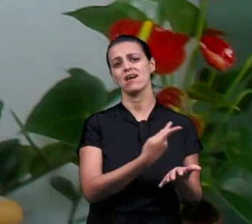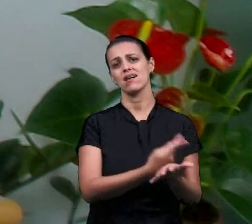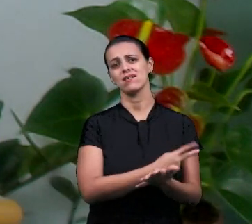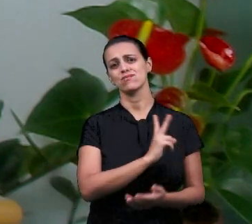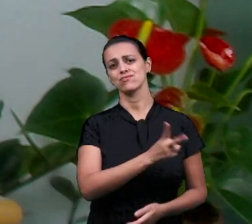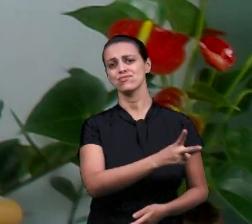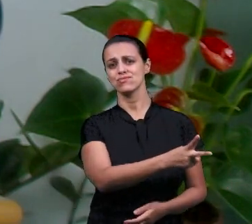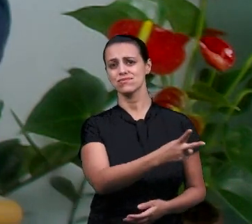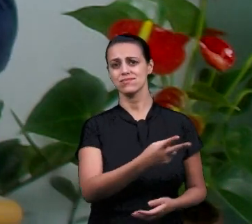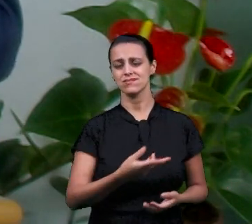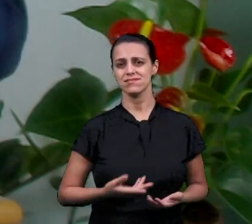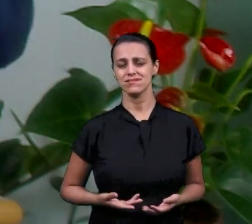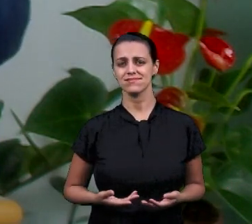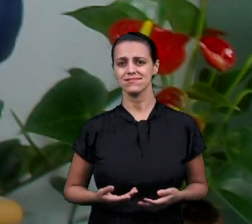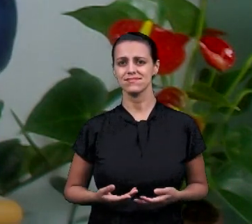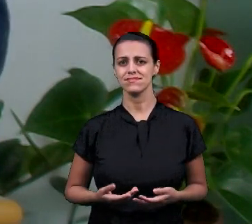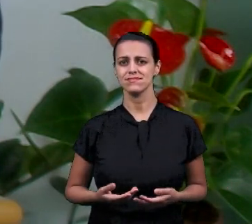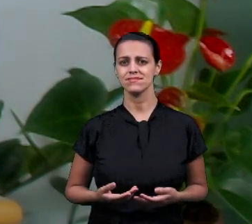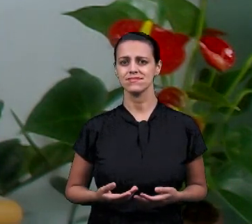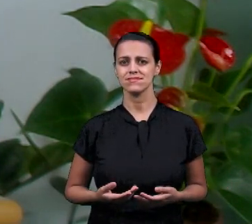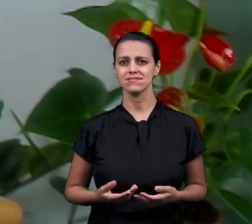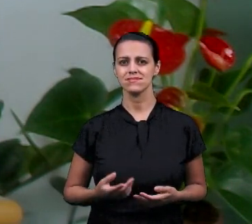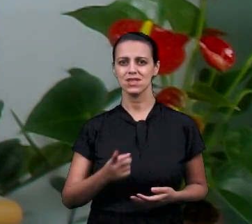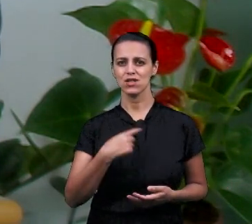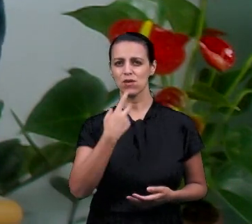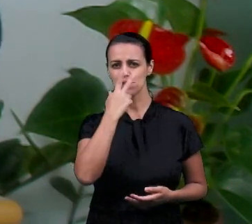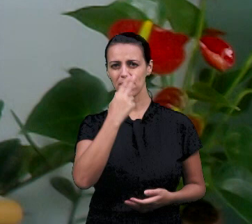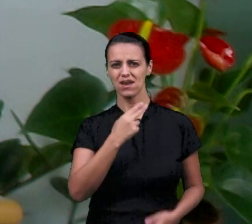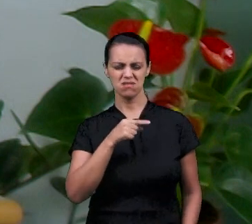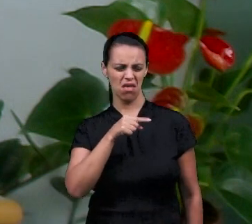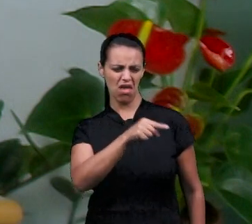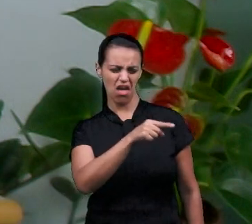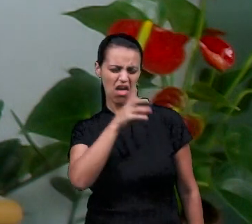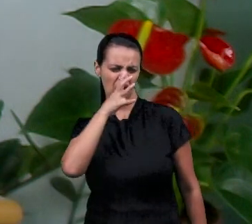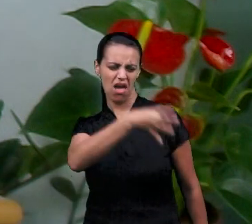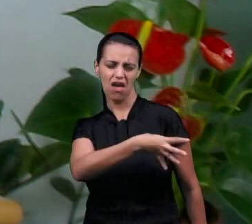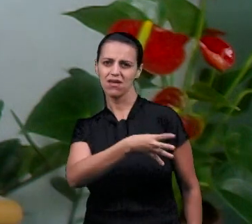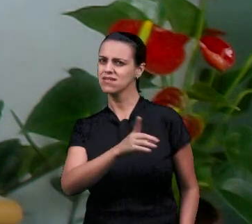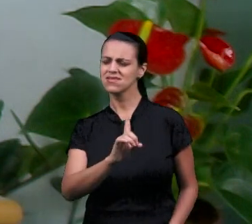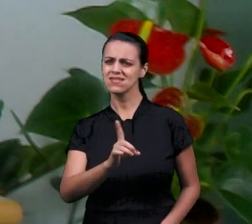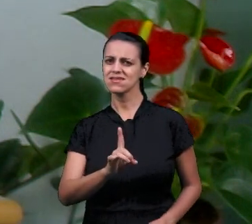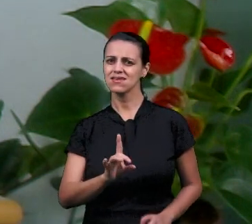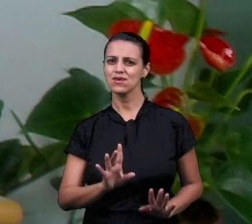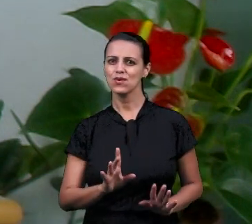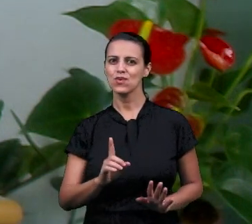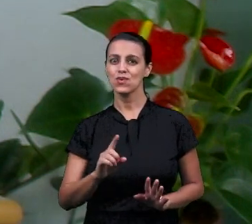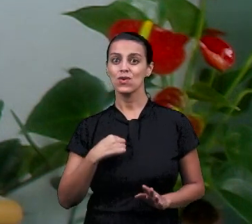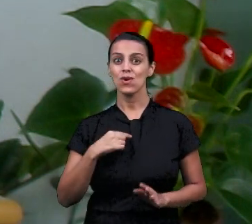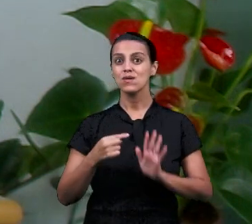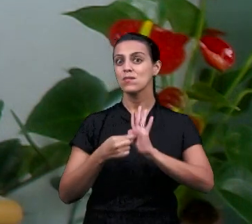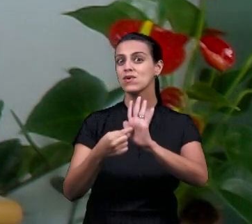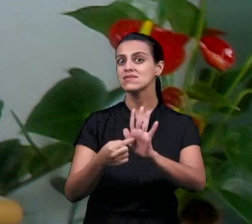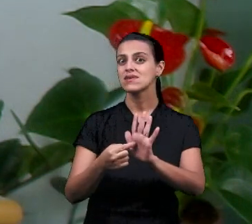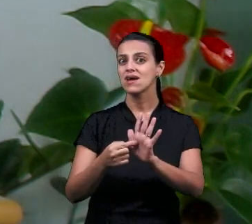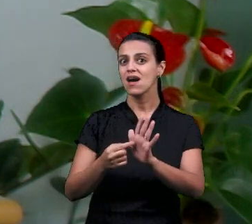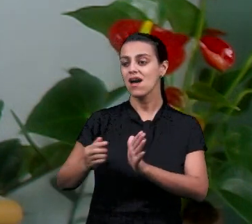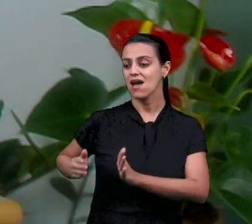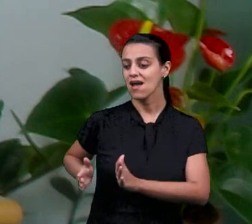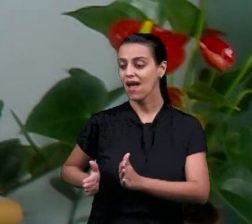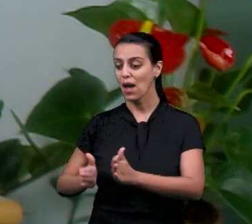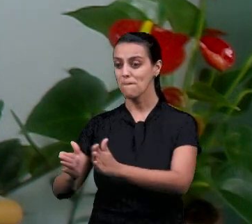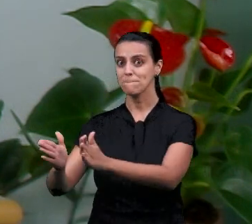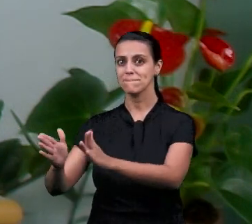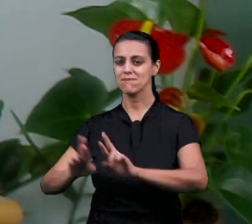mêmes failles. Nous ne sommes pas ici pour pointer des erreurs de quelqu'un. Nous sommes ici pour dire que nous